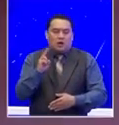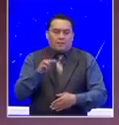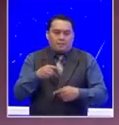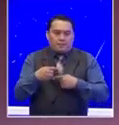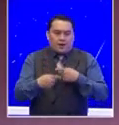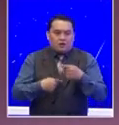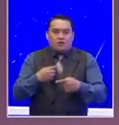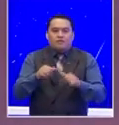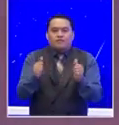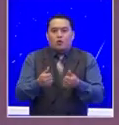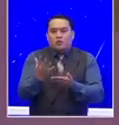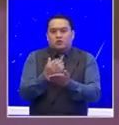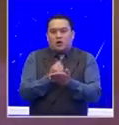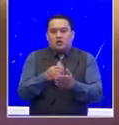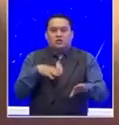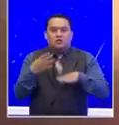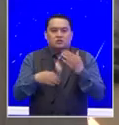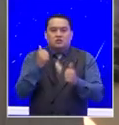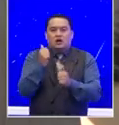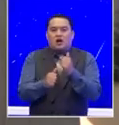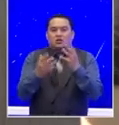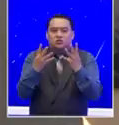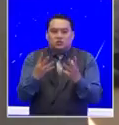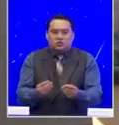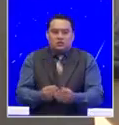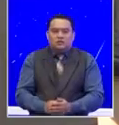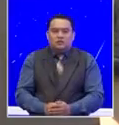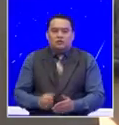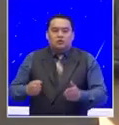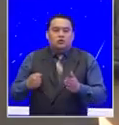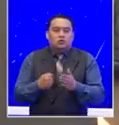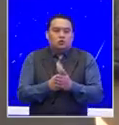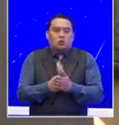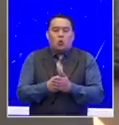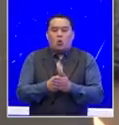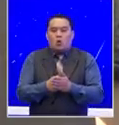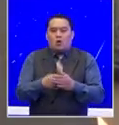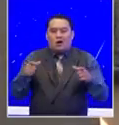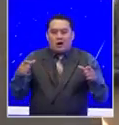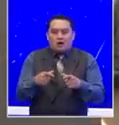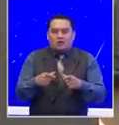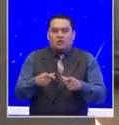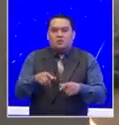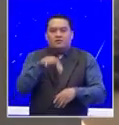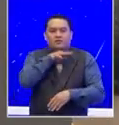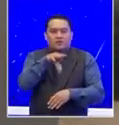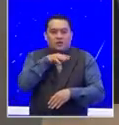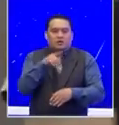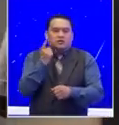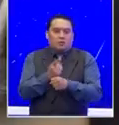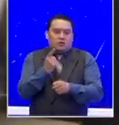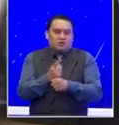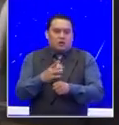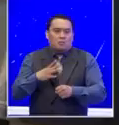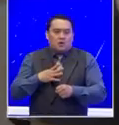форму сохранить можно, для этого тренировки каждый день. До карантина мы бегали здесь по Талдыкургану, в сторону Текели, а так как запретили, вот недавно